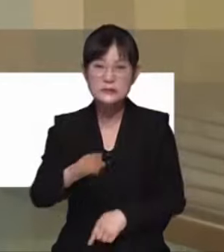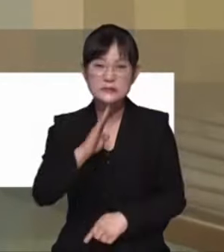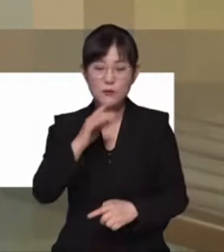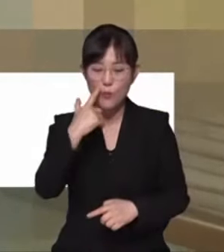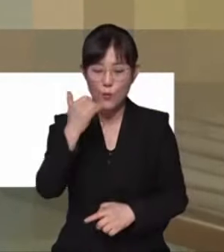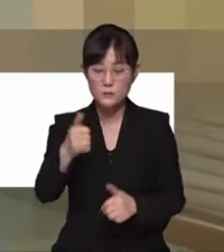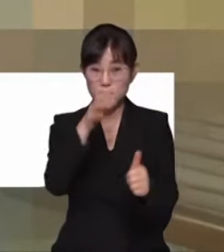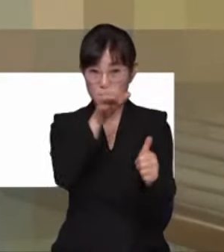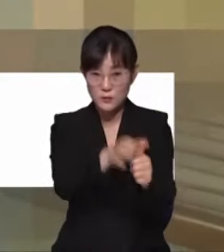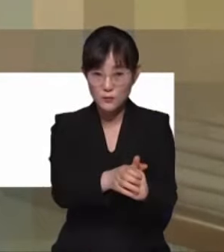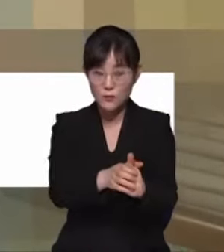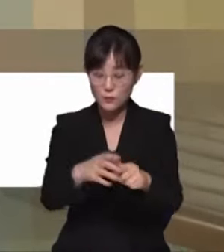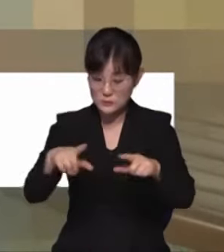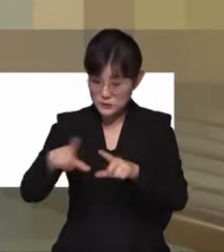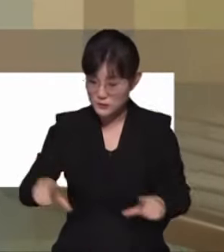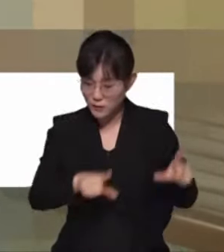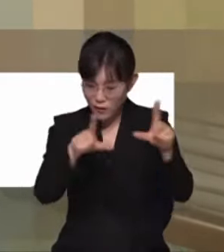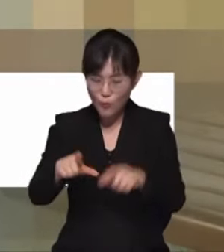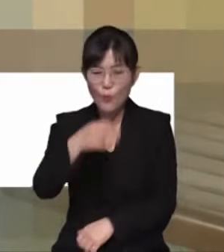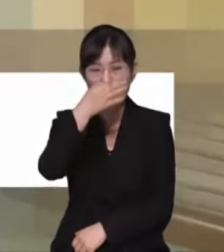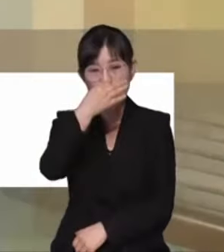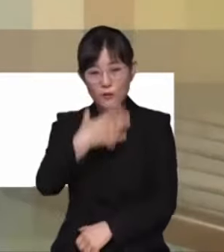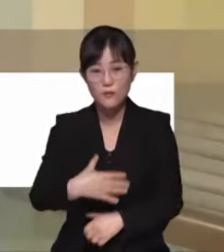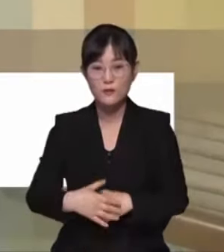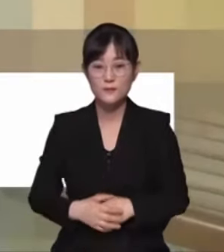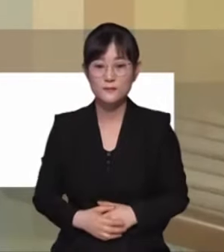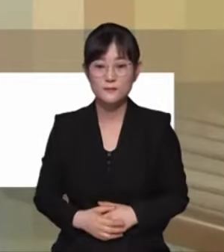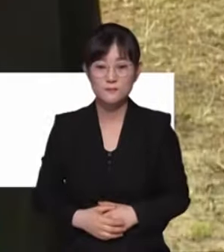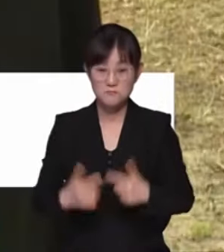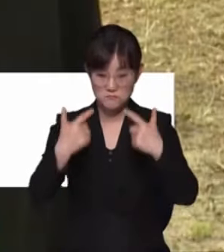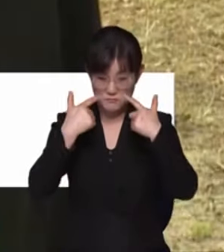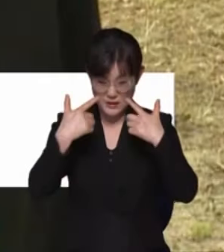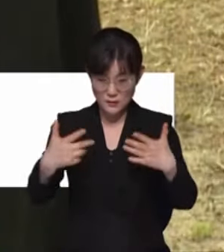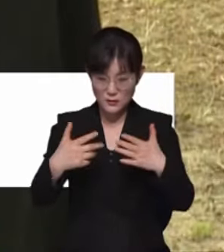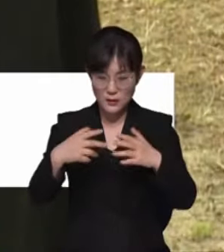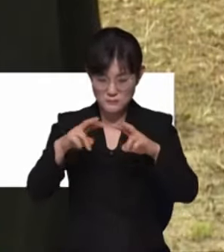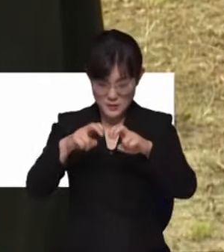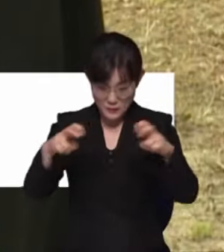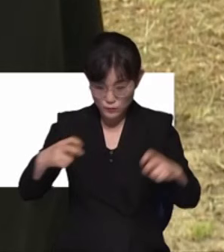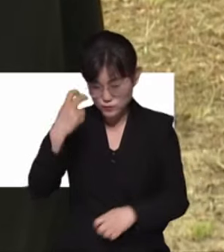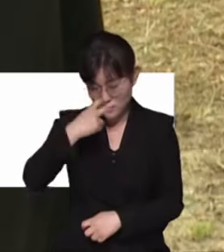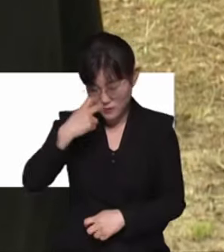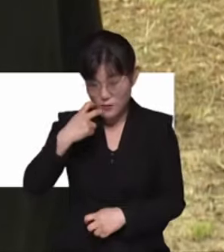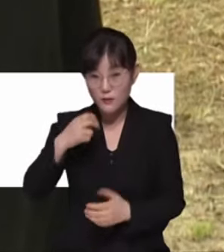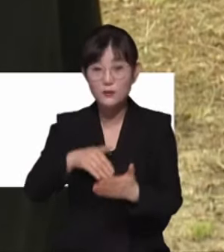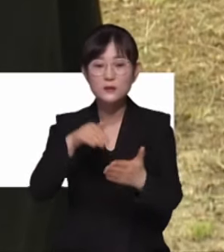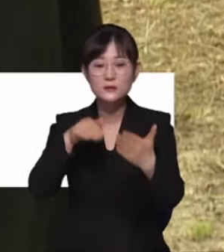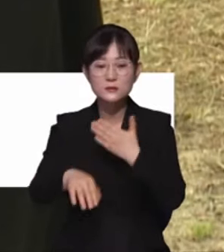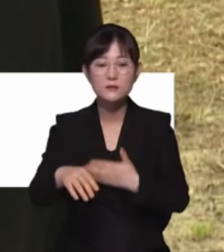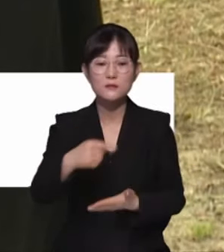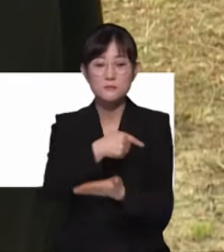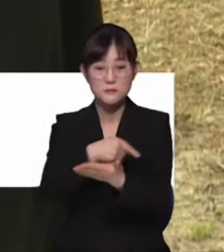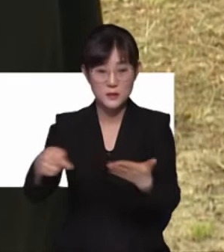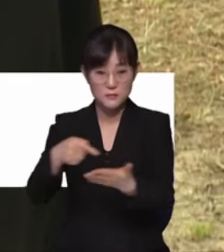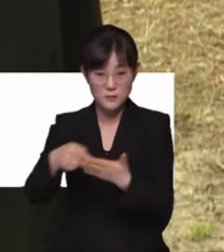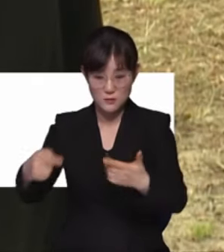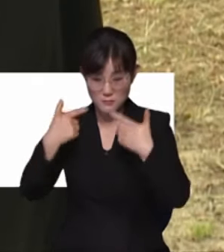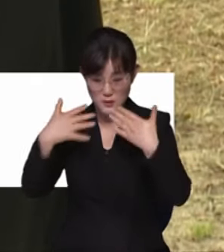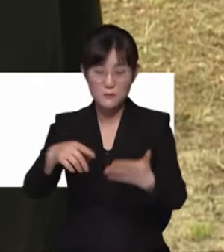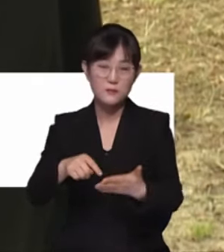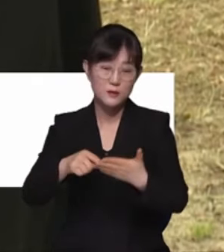있고 일상생활이 많이 힘들고요. 정확한 조사를 해서 사건의 피해와 규모가